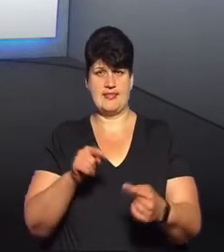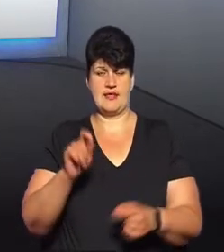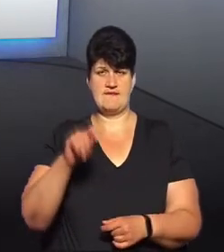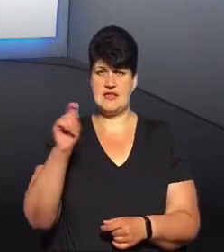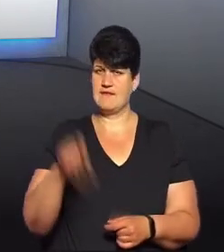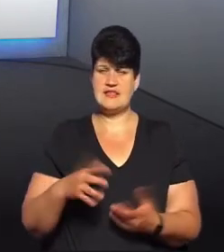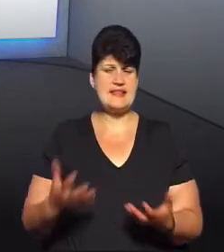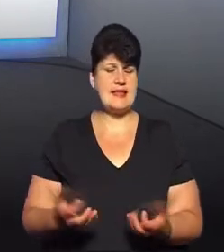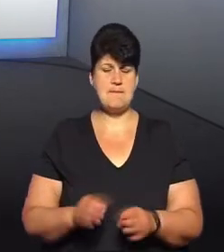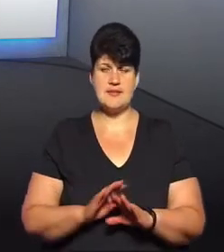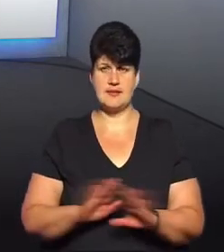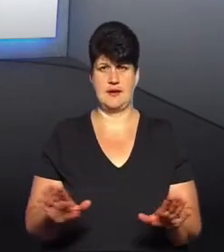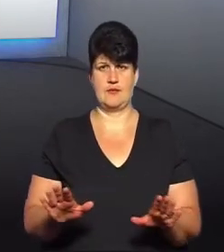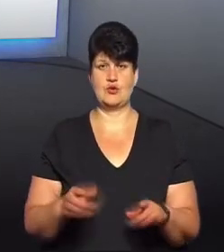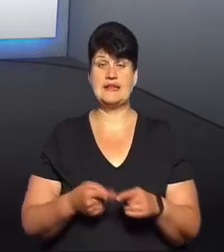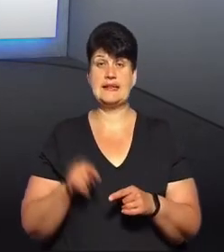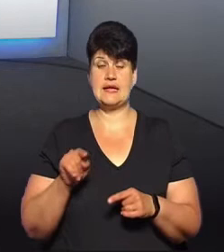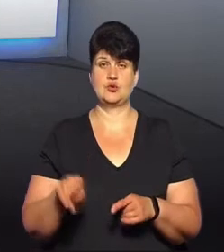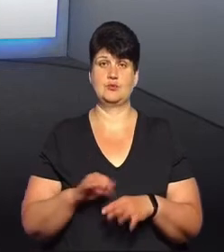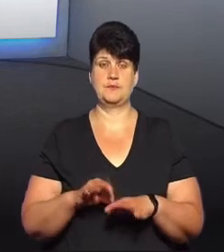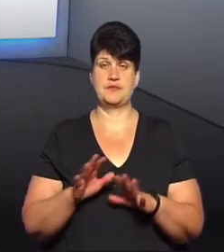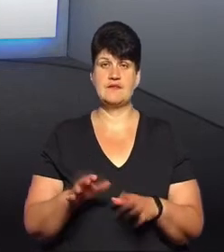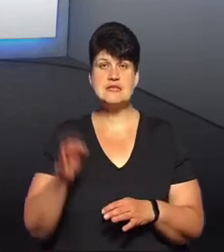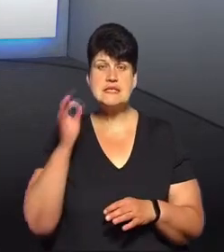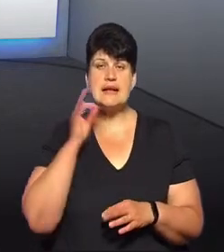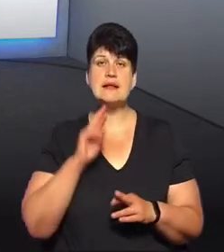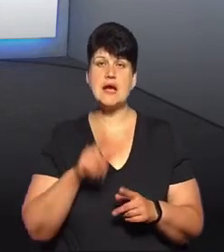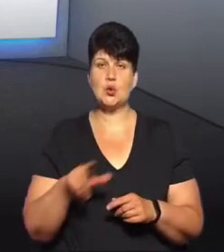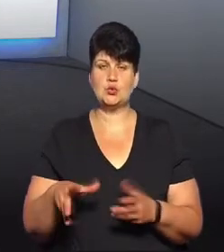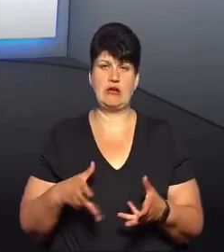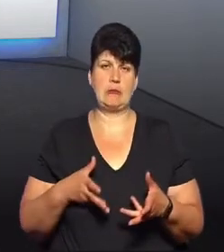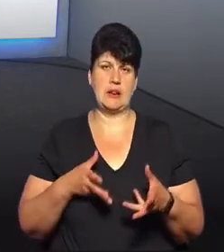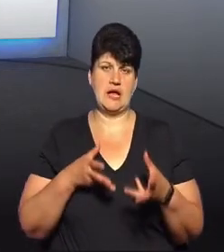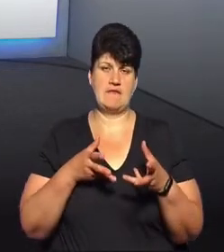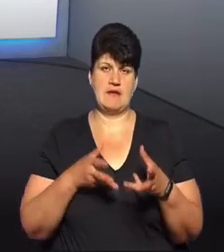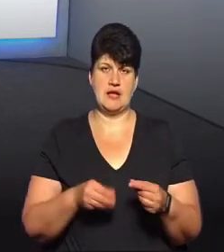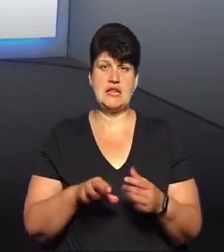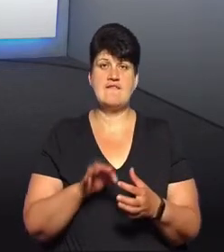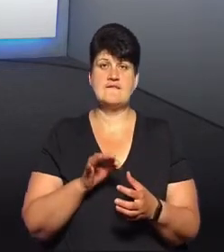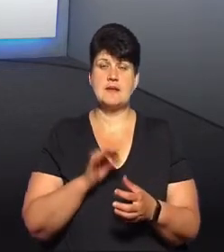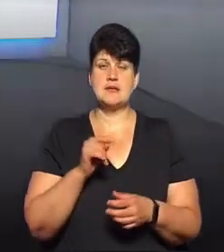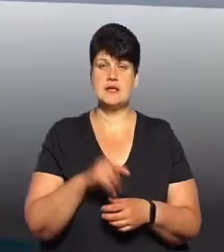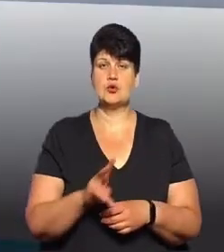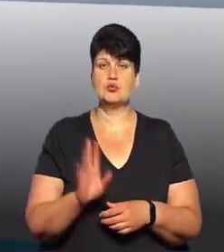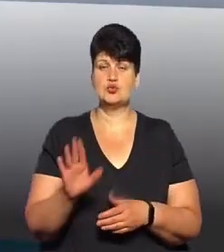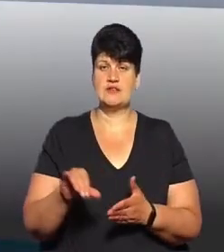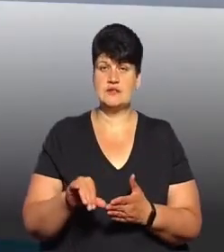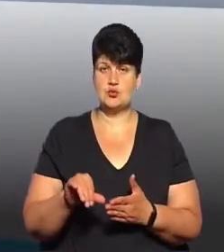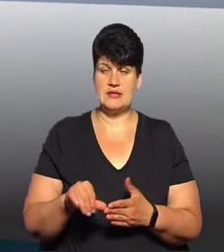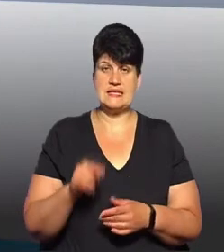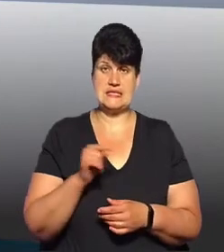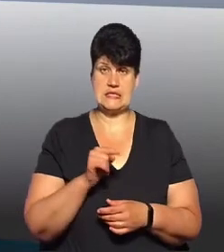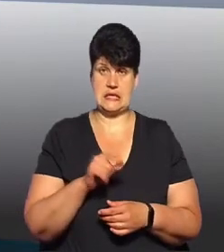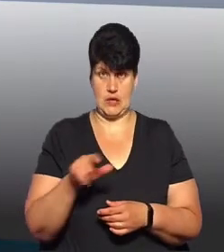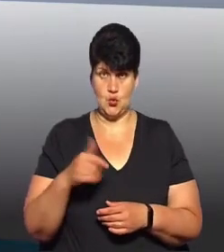ніяким чином те, що відбувається. Ви згадали про людей, як вони до цього впливають на вибір тих, хто буде виступати, тому що цих 4 гурти, за них от люди і